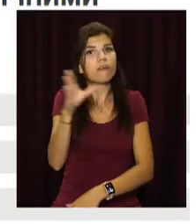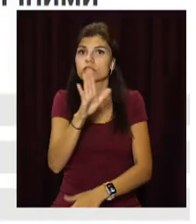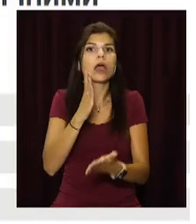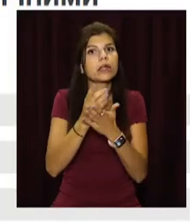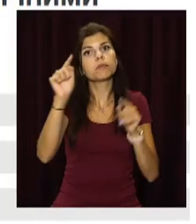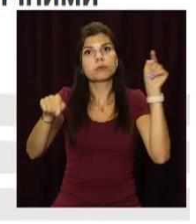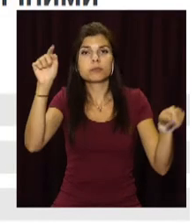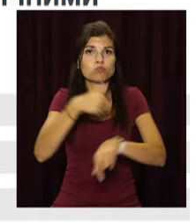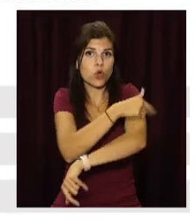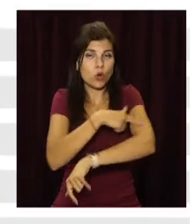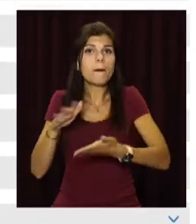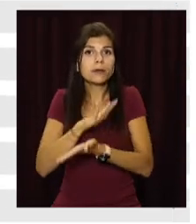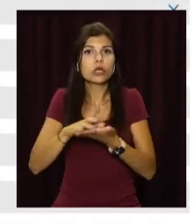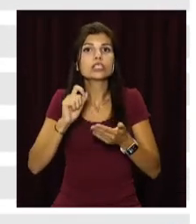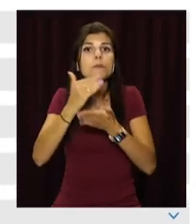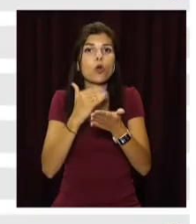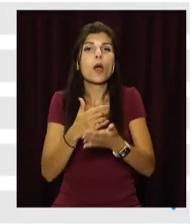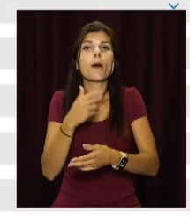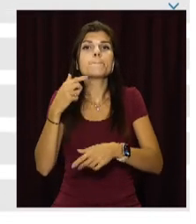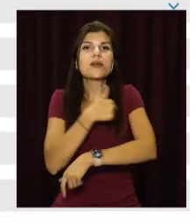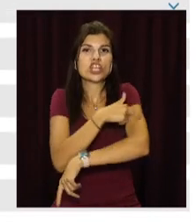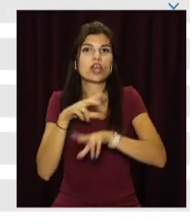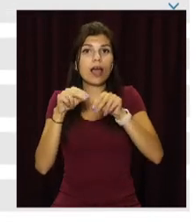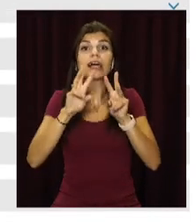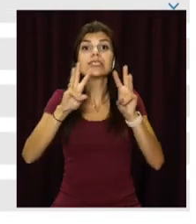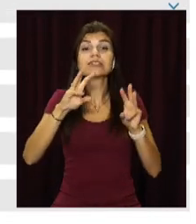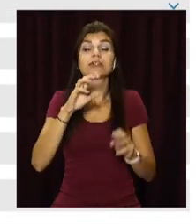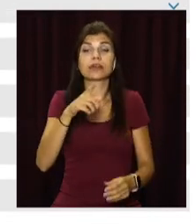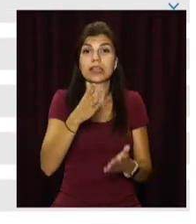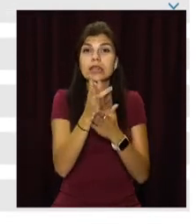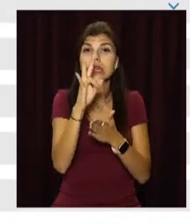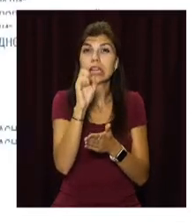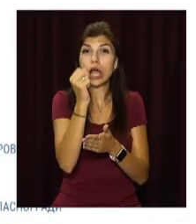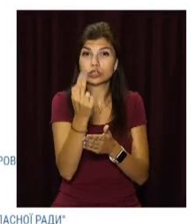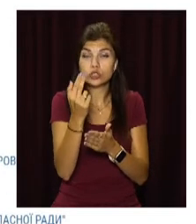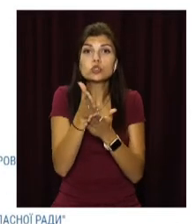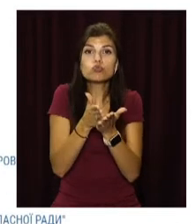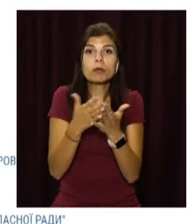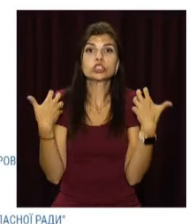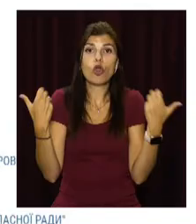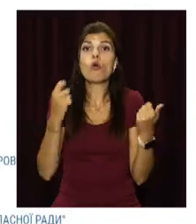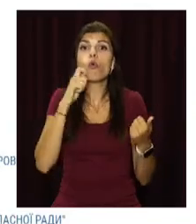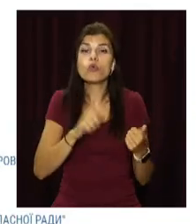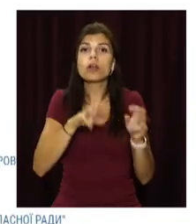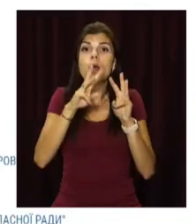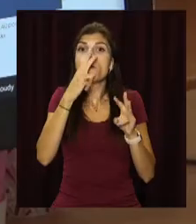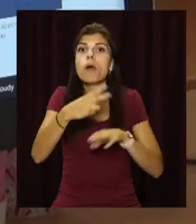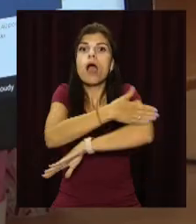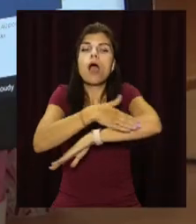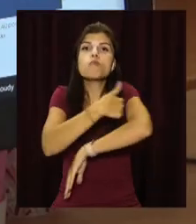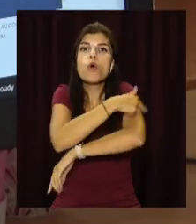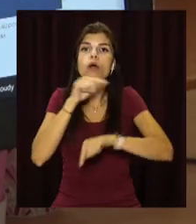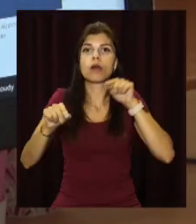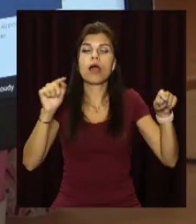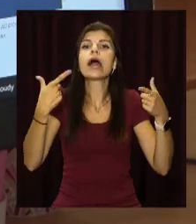безкоштовну меддопомогу за програмою медичних гарантій, можна на сайті Національної служби здоров'я України. Марія Требушенко, Роман Вашинов,